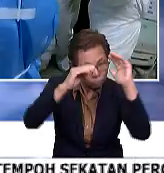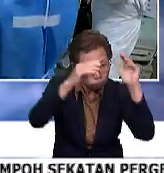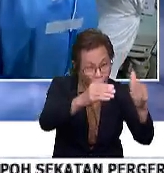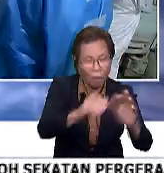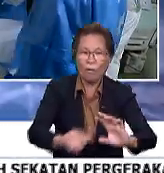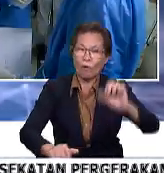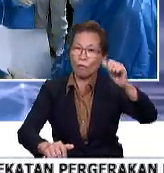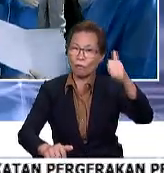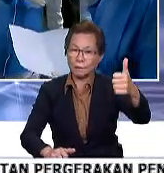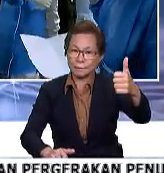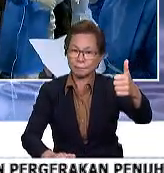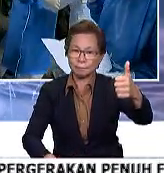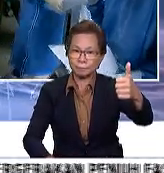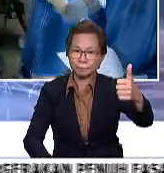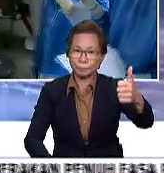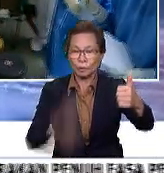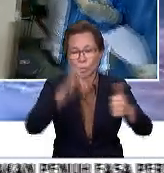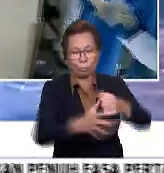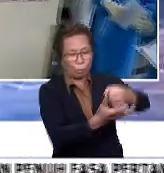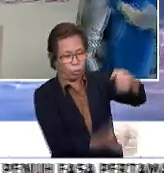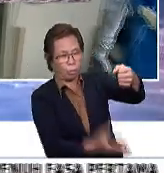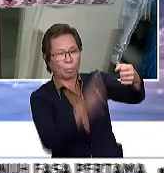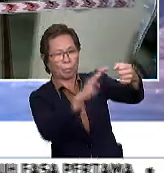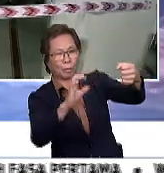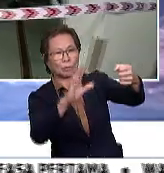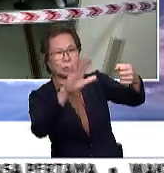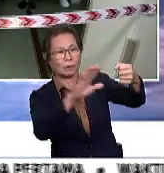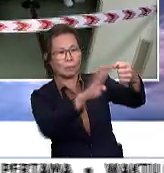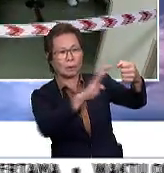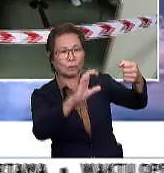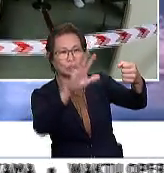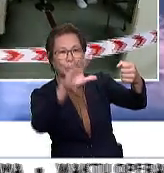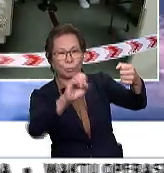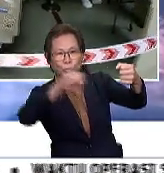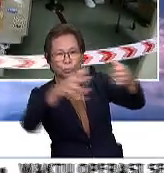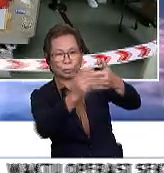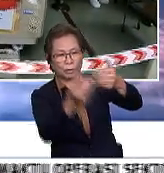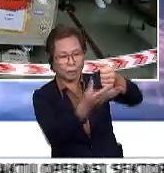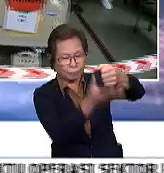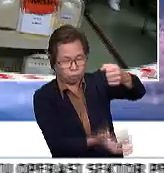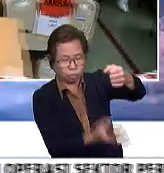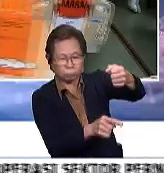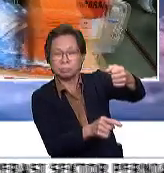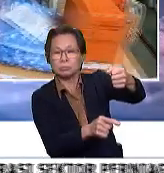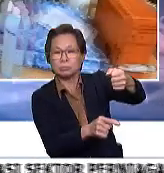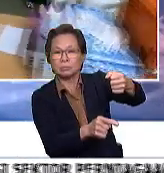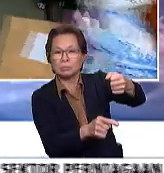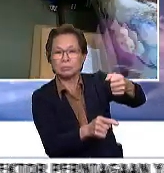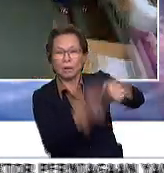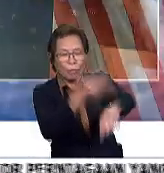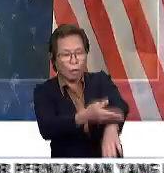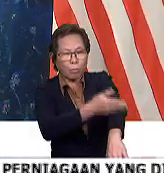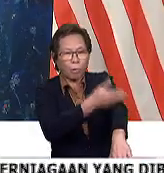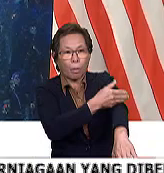hai Hai Um peruntukkan 450000000 Ringgit bagi meningkatkan